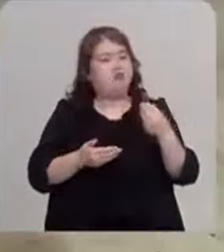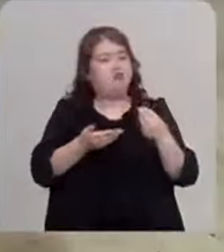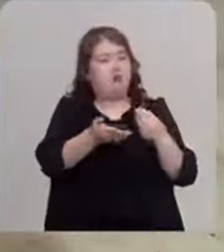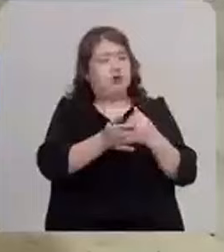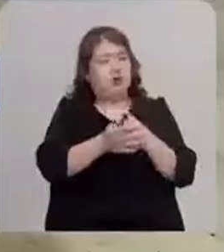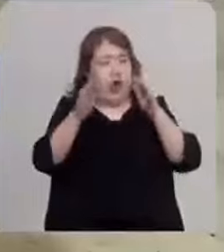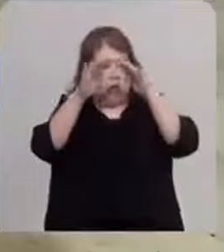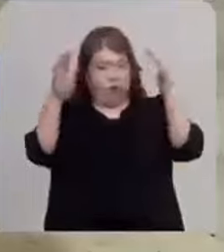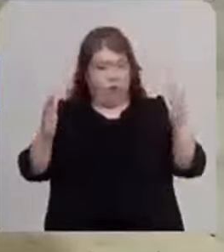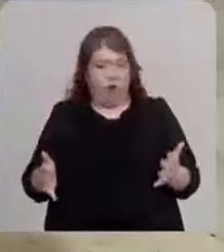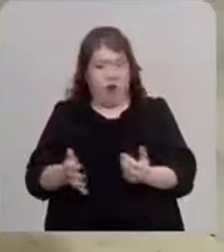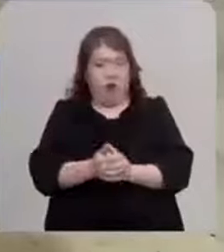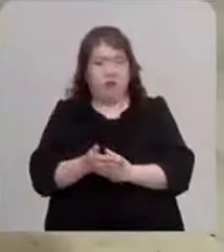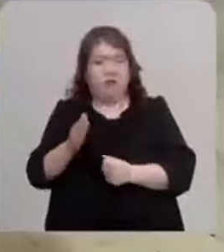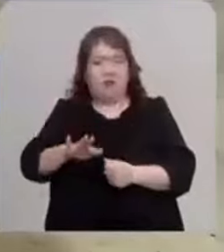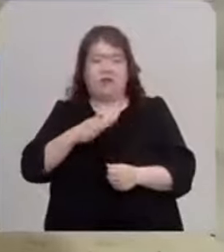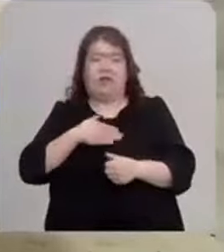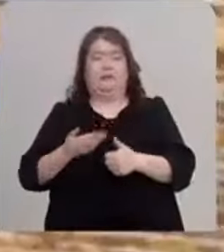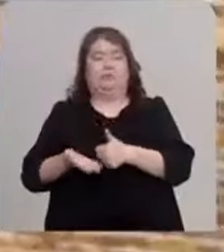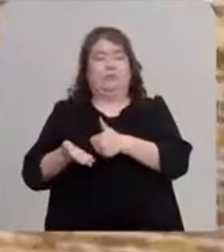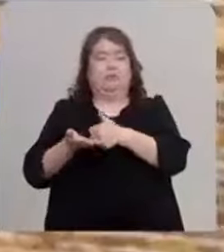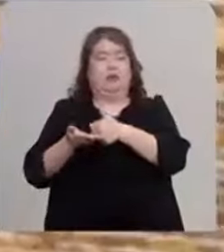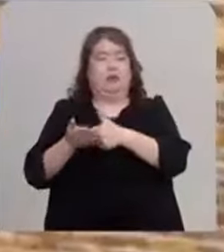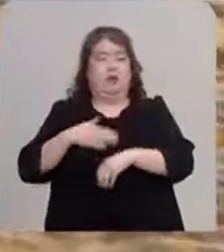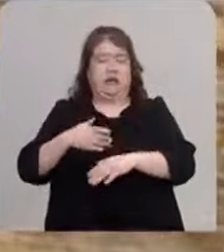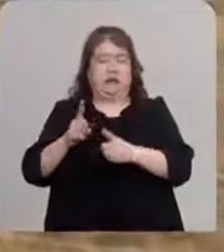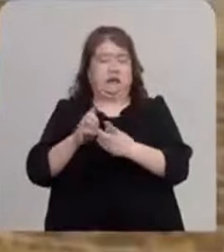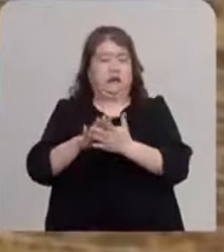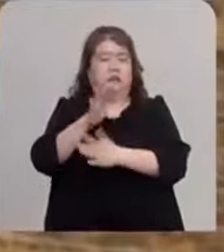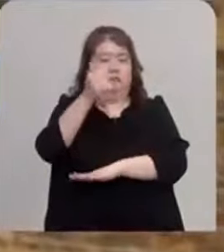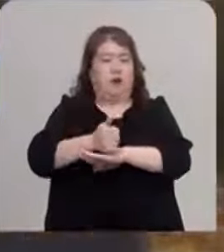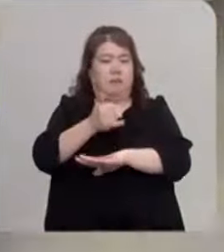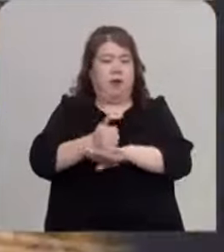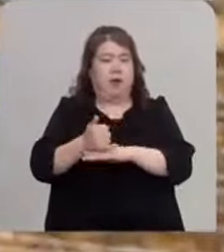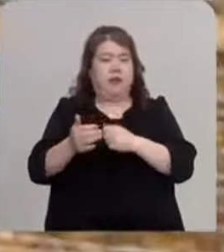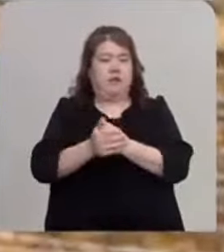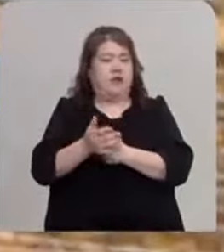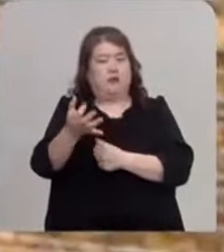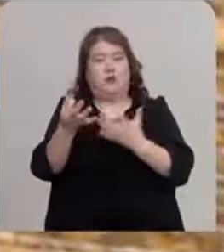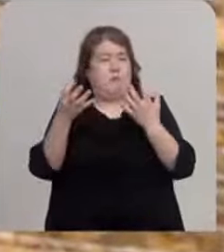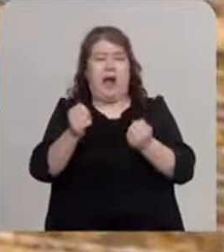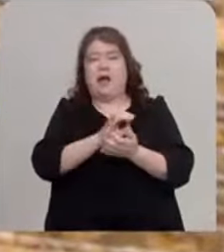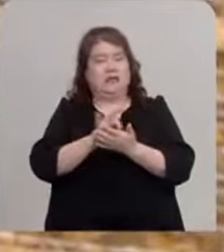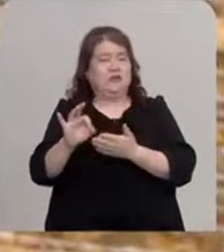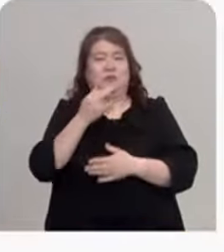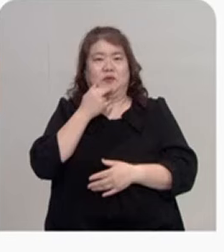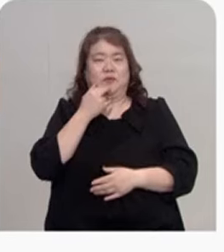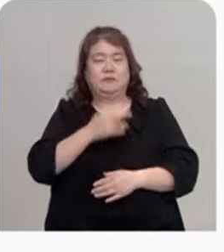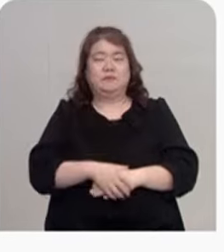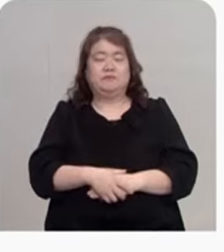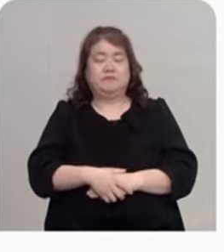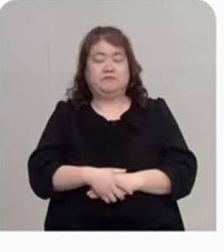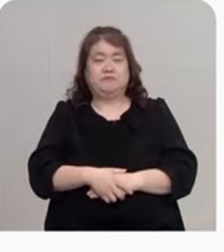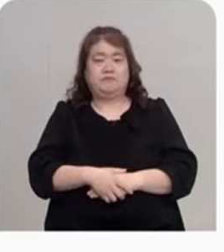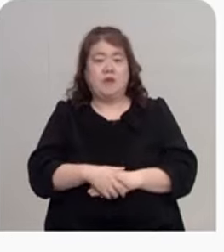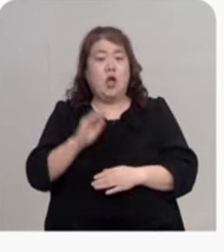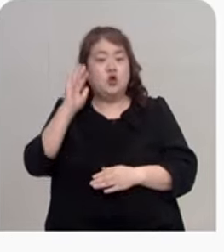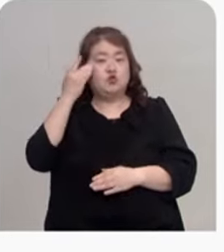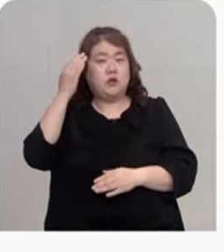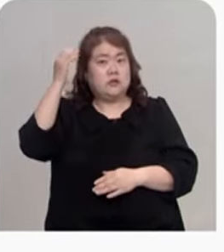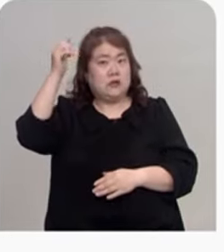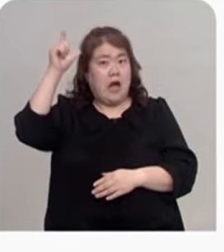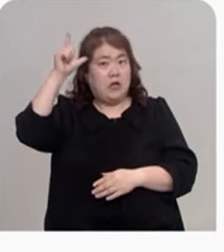저는 이제 내가 생산 하잖아요 직접 농사를 지잖아요 그래서 비용이 크게 안 들어가죠 최근